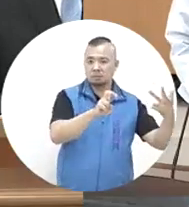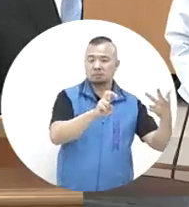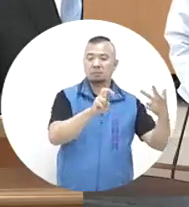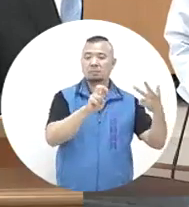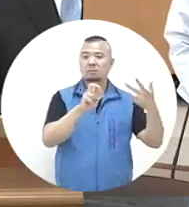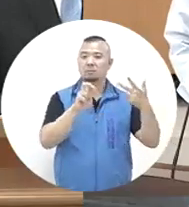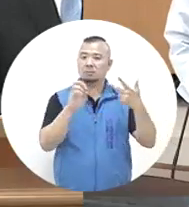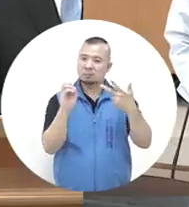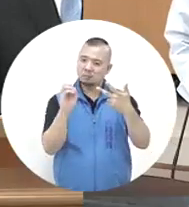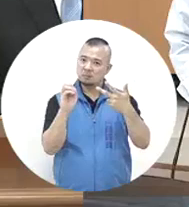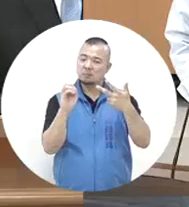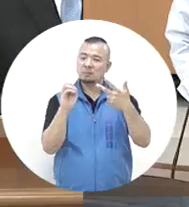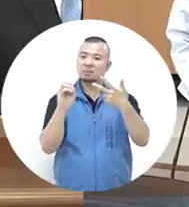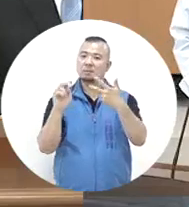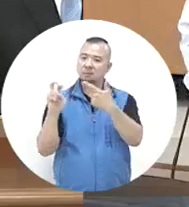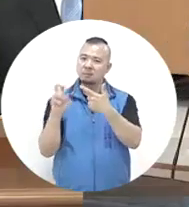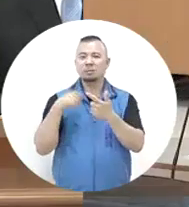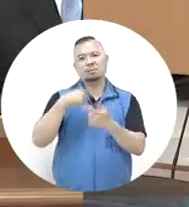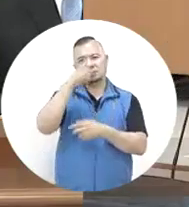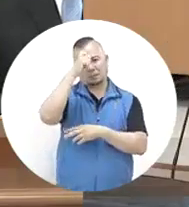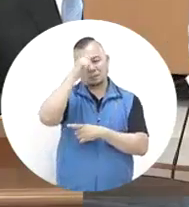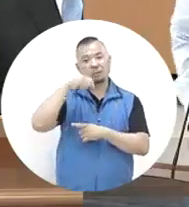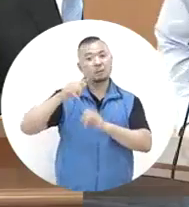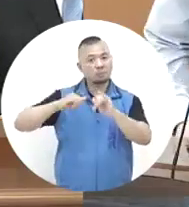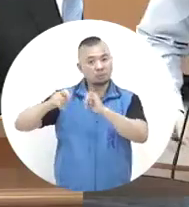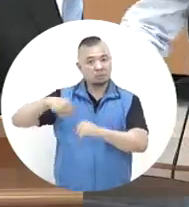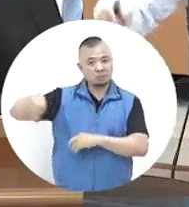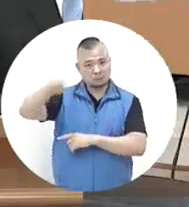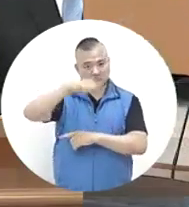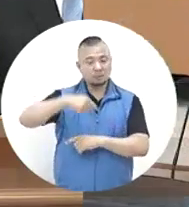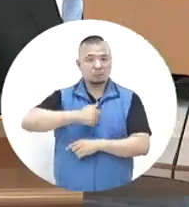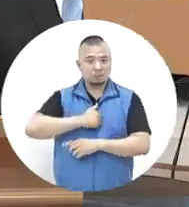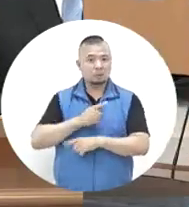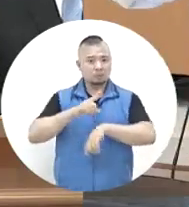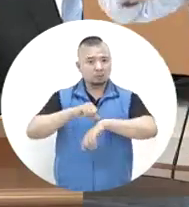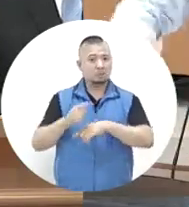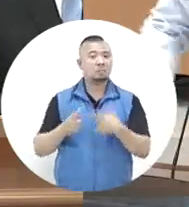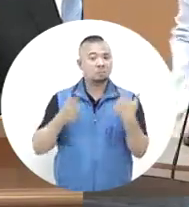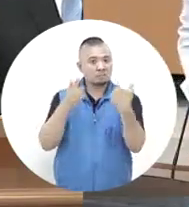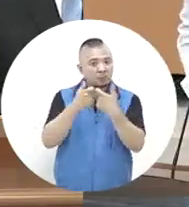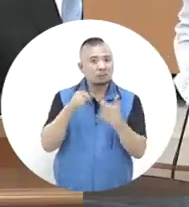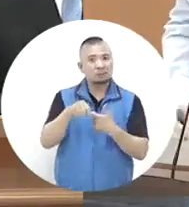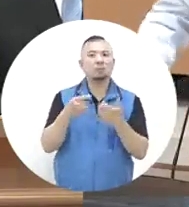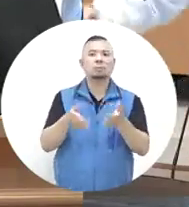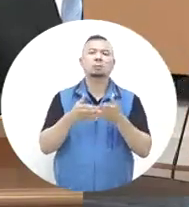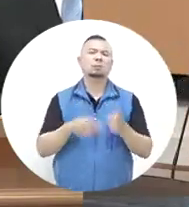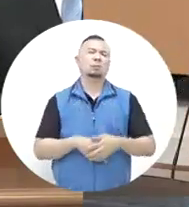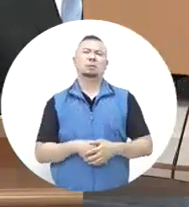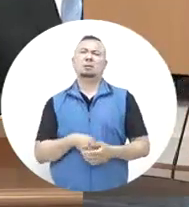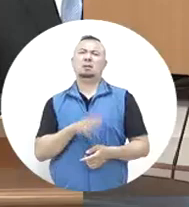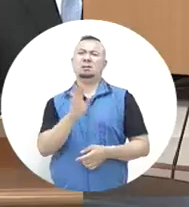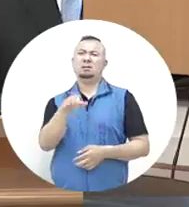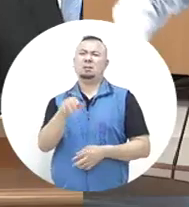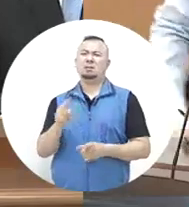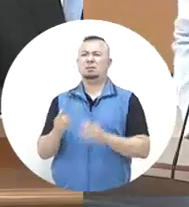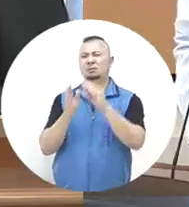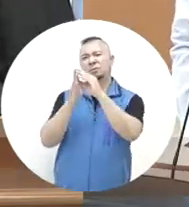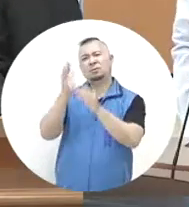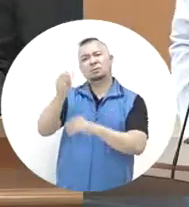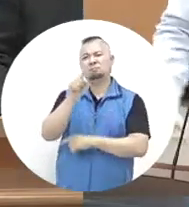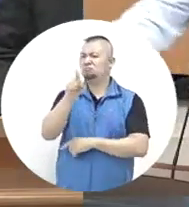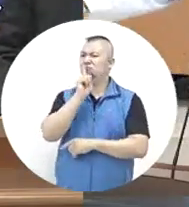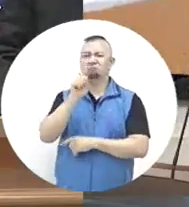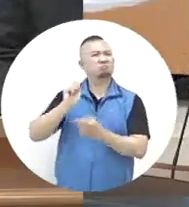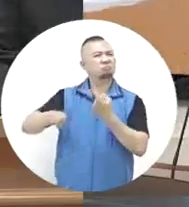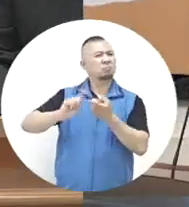6:20，我们都需要了解民众的使用需求才比较重要。 那个、我们后续会实际的观察。局长，你这样讲就不对哈，因为他在调成7:20